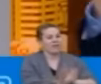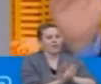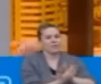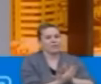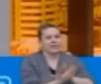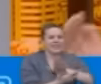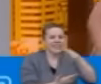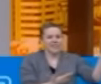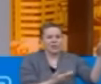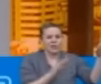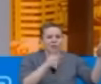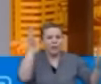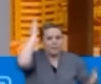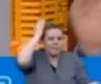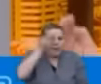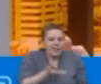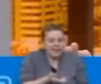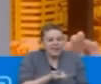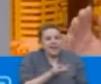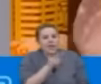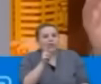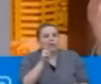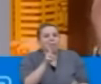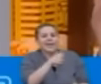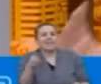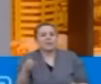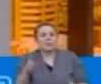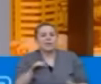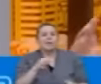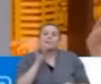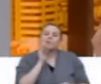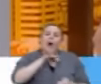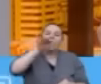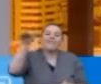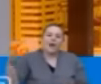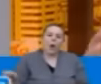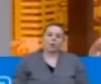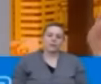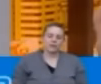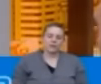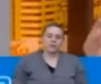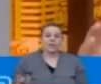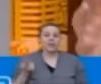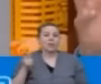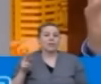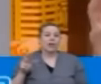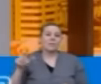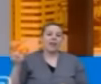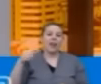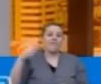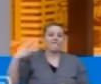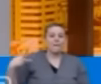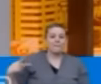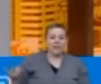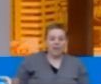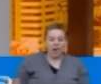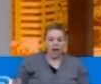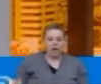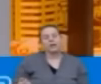ליותר קיצוני מבנט, יותר קיצוני מנוער הגבעות, מלה פמיליה, מייצל, שהשתלטו לו על